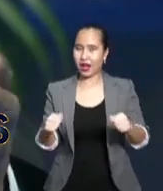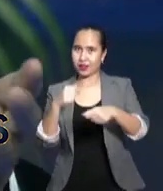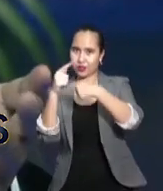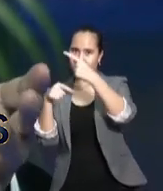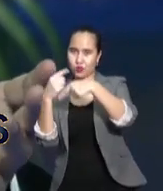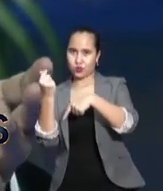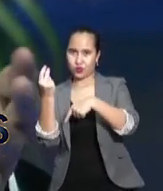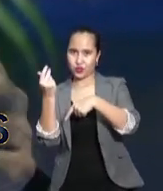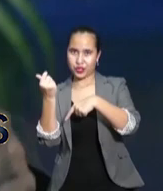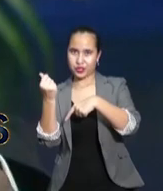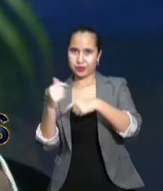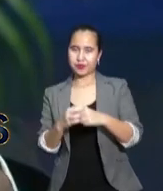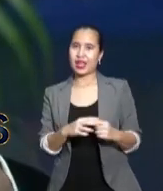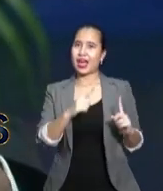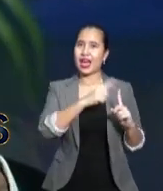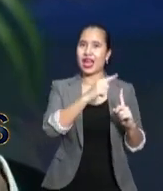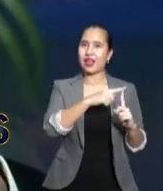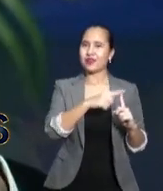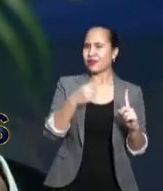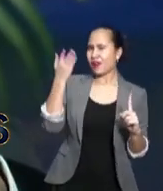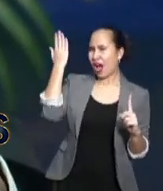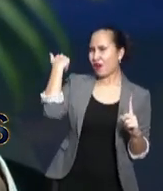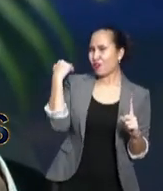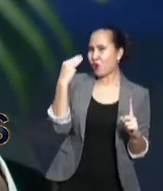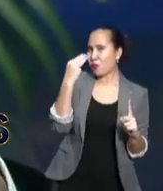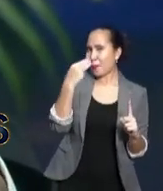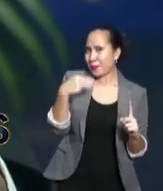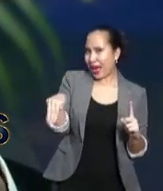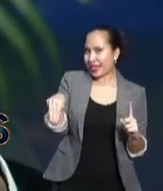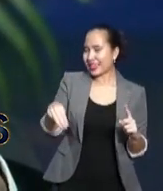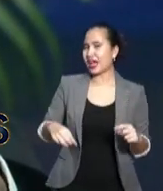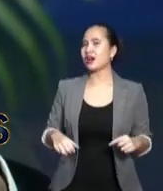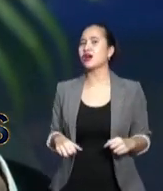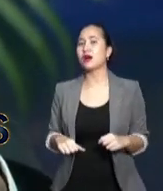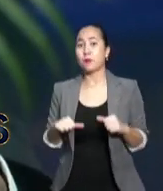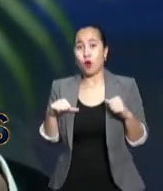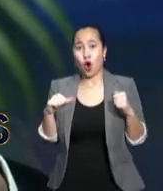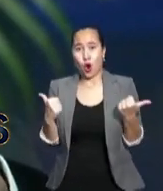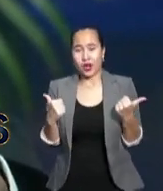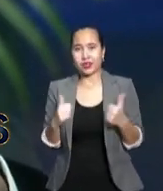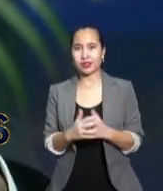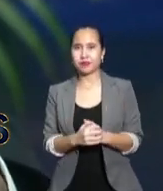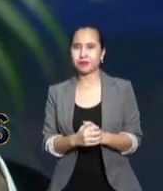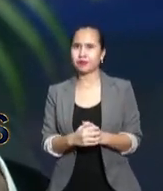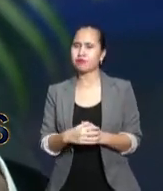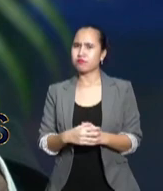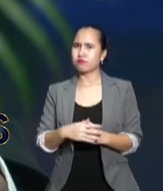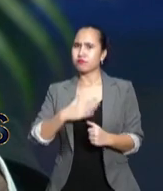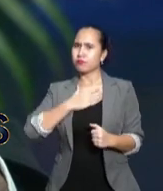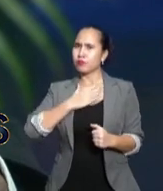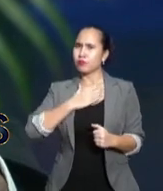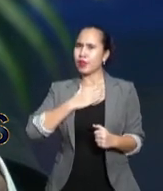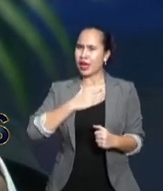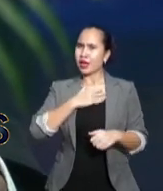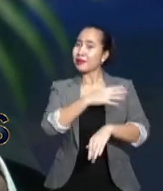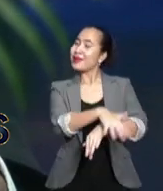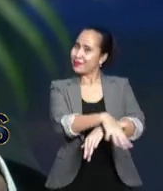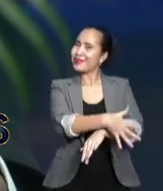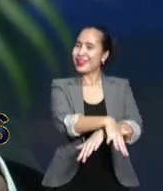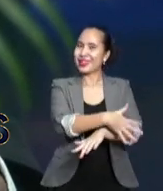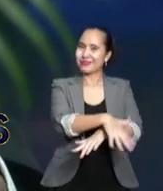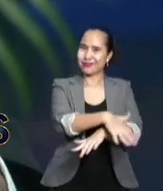En dat is vanaf afgelopen maandag het geval. En het doet me deugd, ik ben erg blij